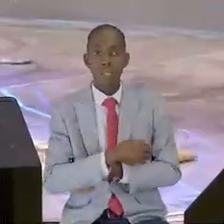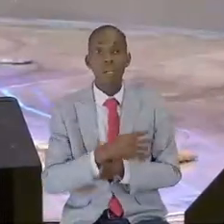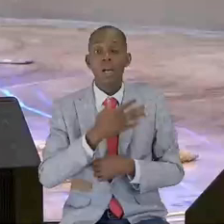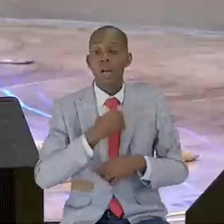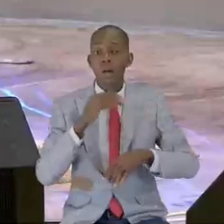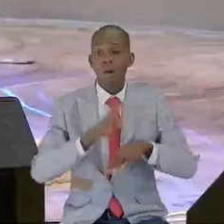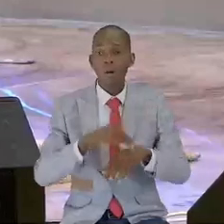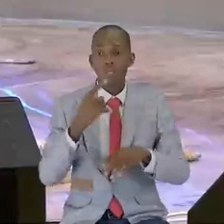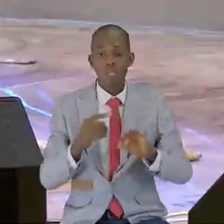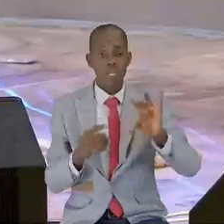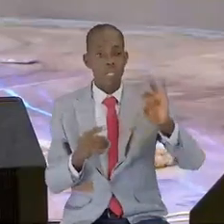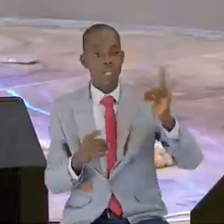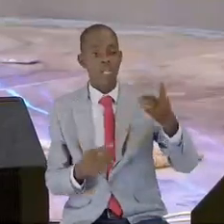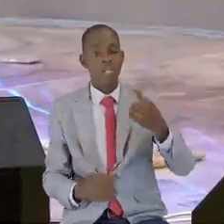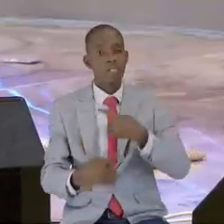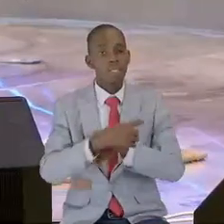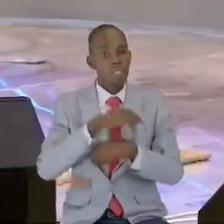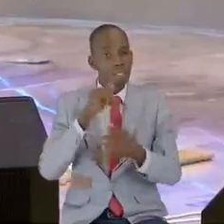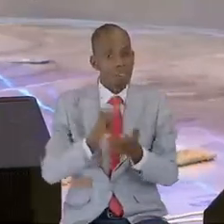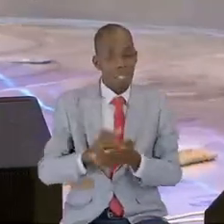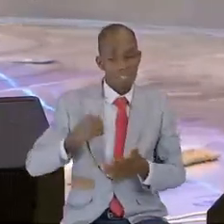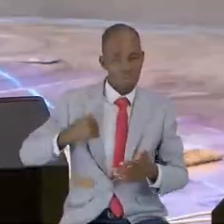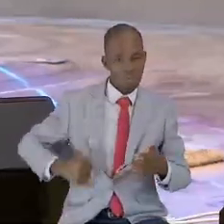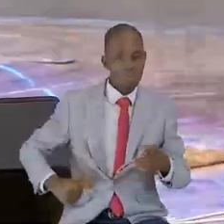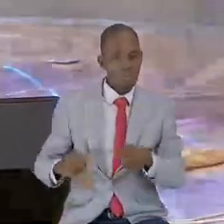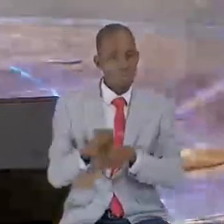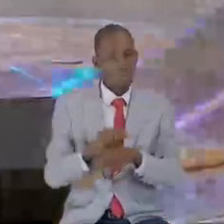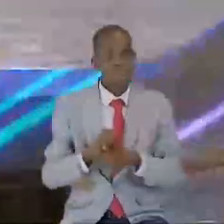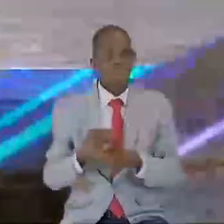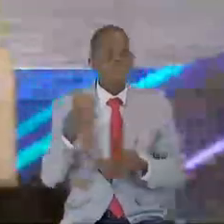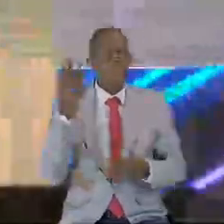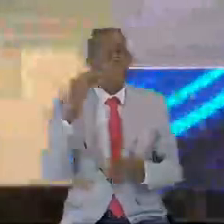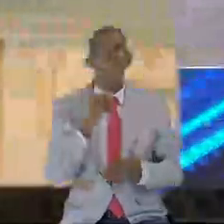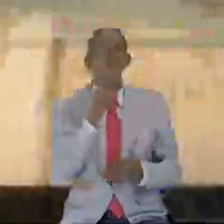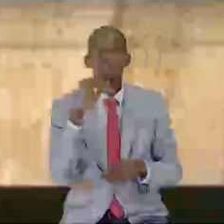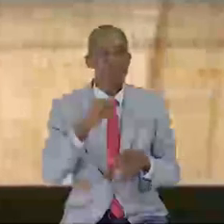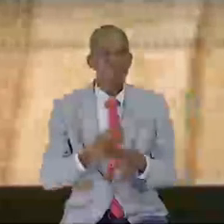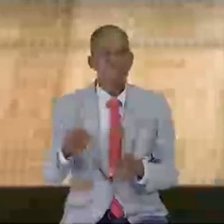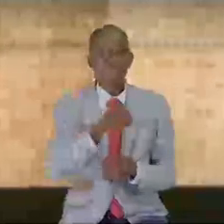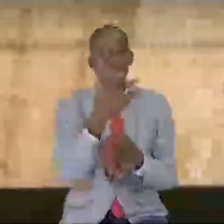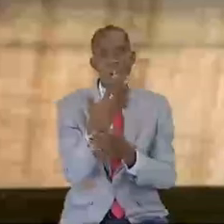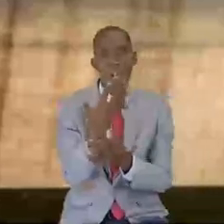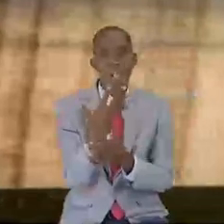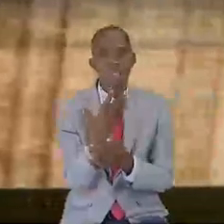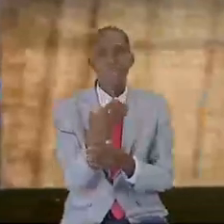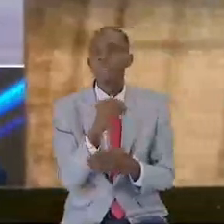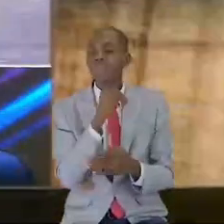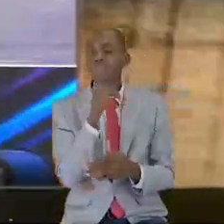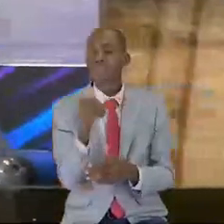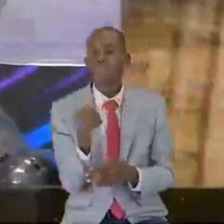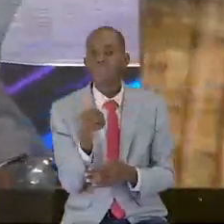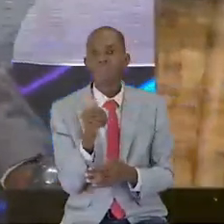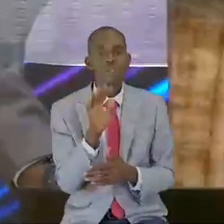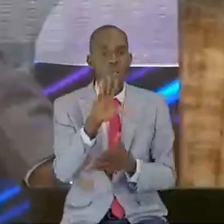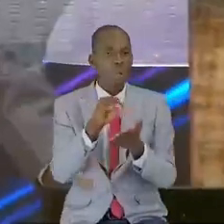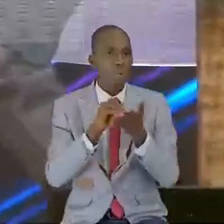Alors, le huitième jour, cette circoncision n'était pas de leur main. Ce n'était pas